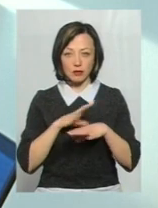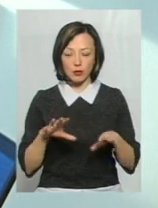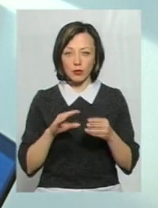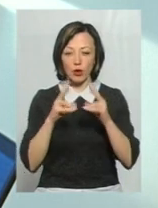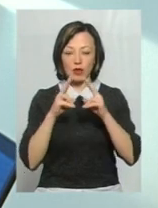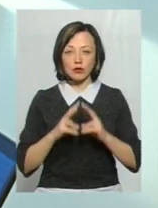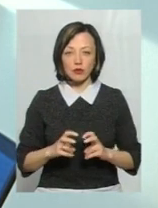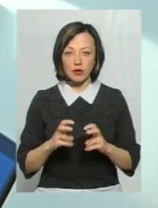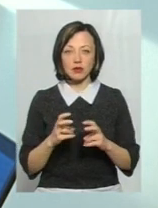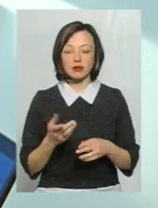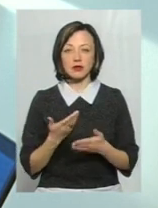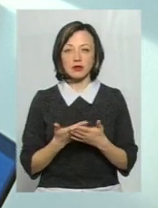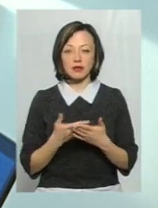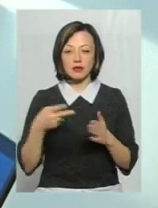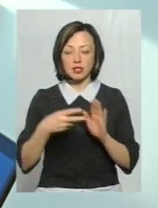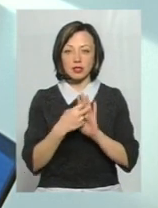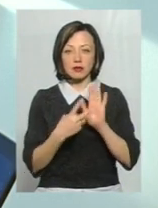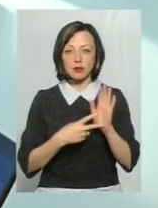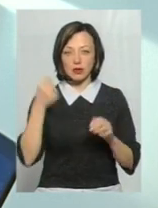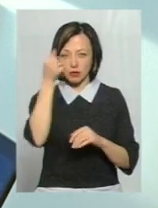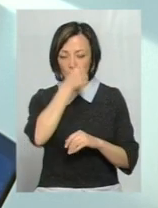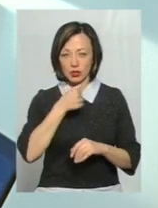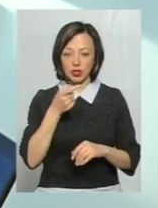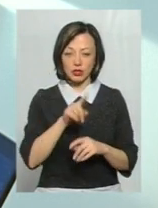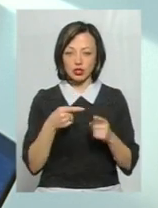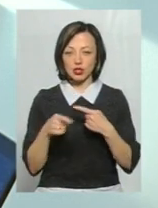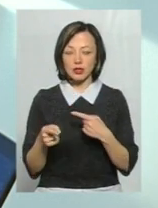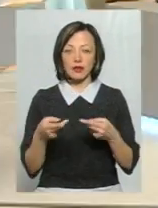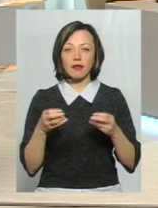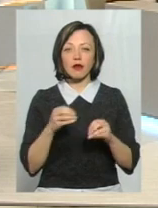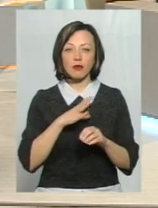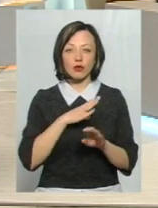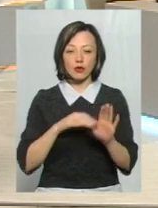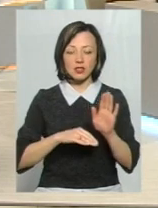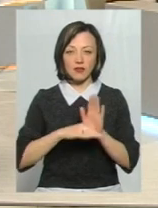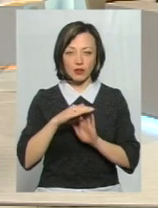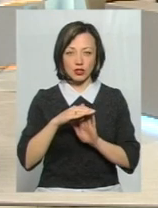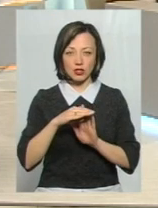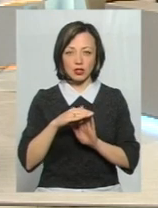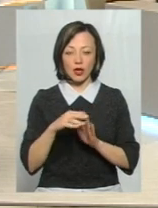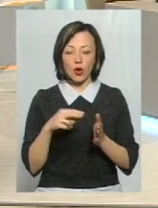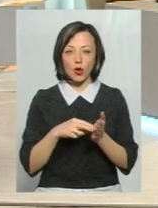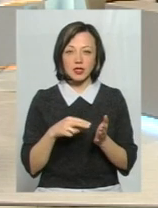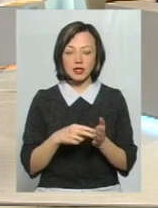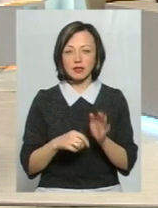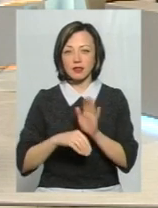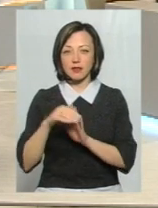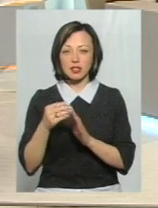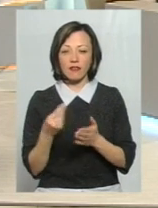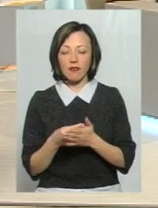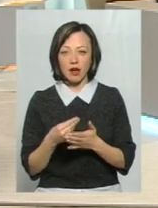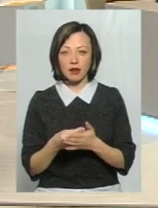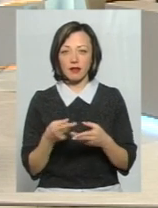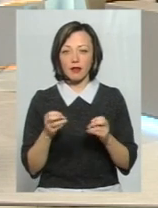проаналізувати. От ми виділили в 2017 році на ті чи інші речі, де було завищені розцінки, де завищена вартість,